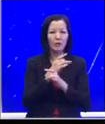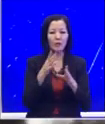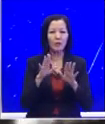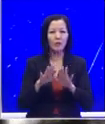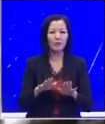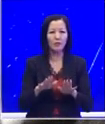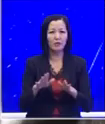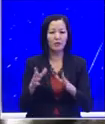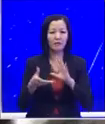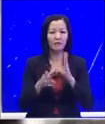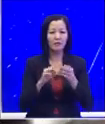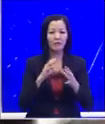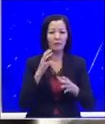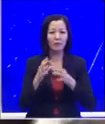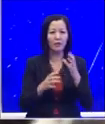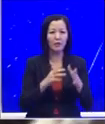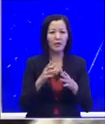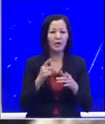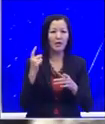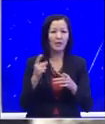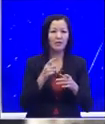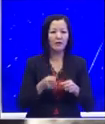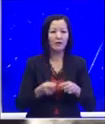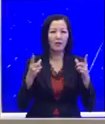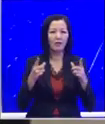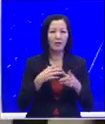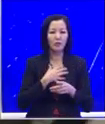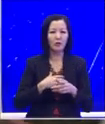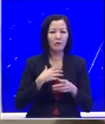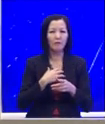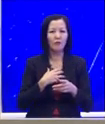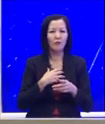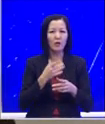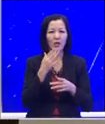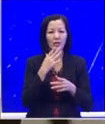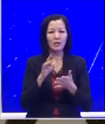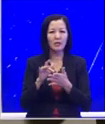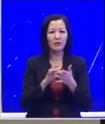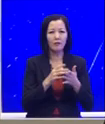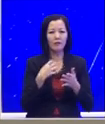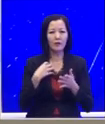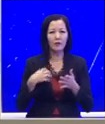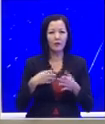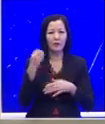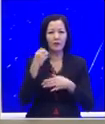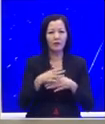туристов всего мира. Хозяева гостиниц бьют тревогу. В этом декабре иностранных туристов во французской